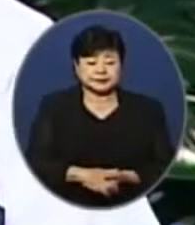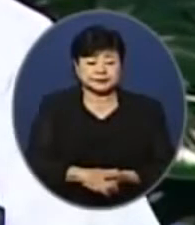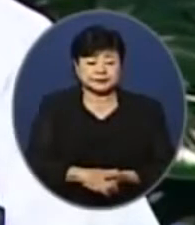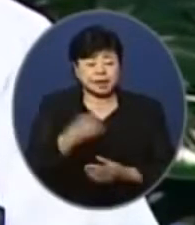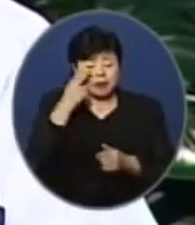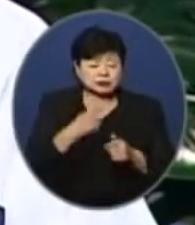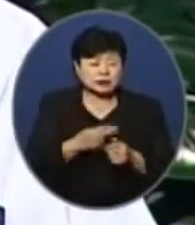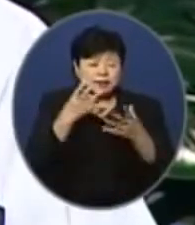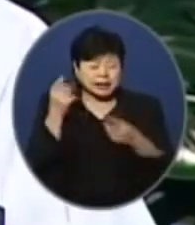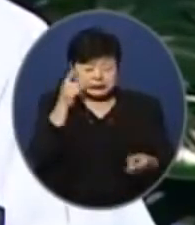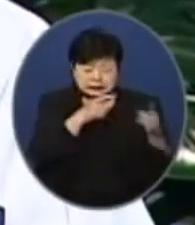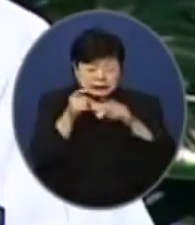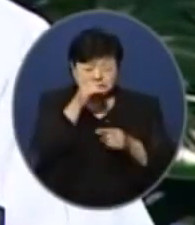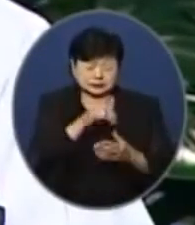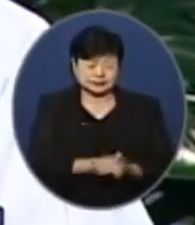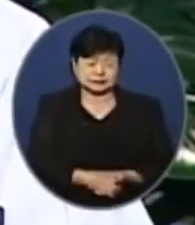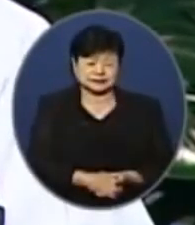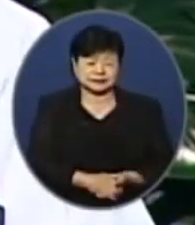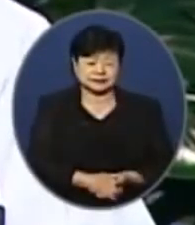사도 바울에게도 많은 상처가 있었습니다.